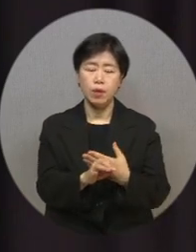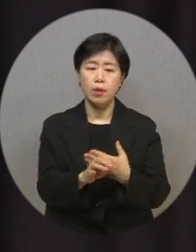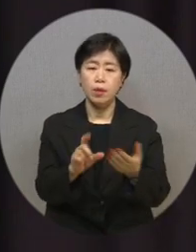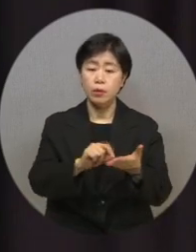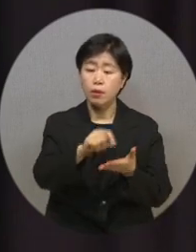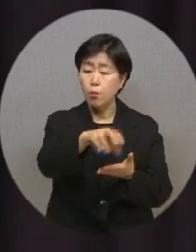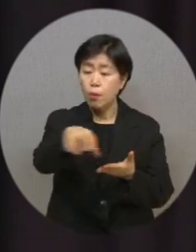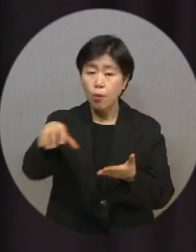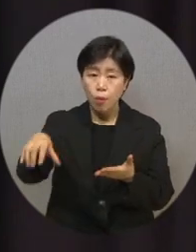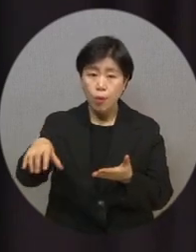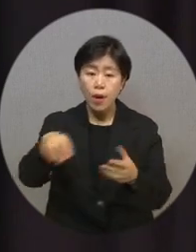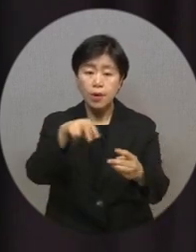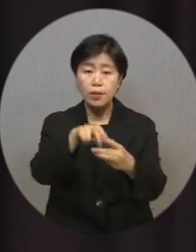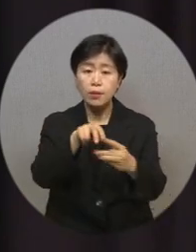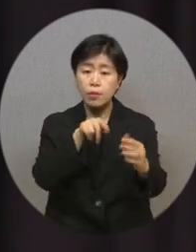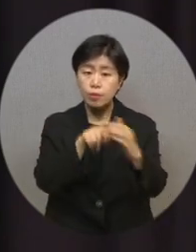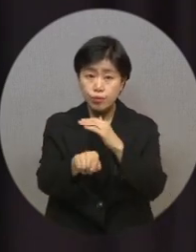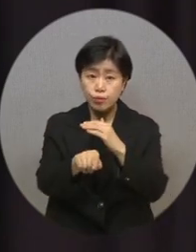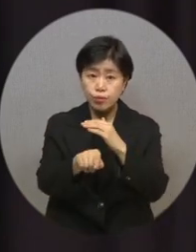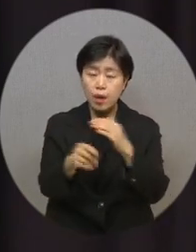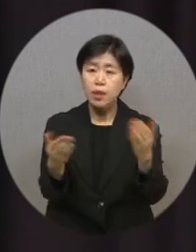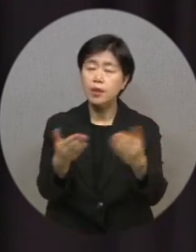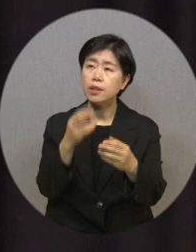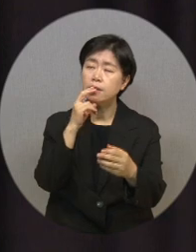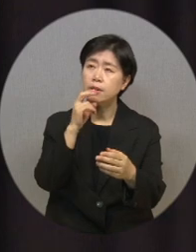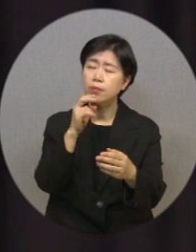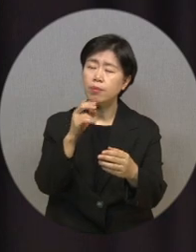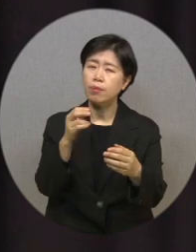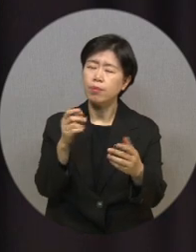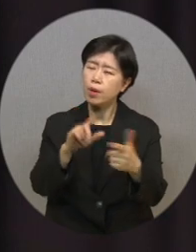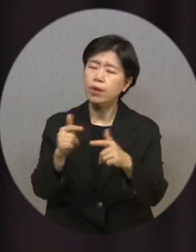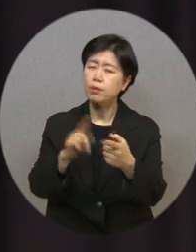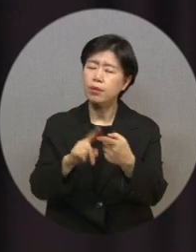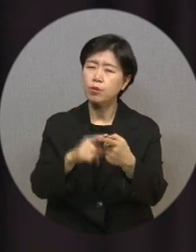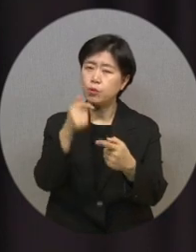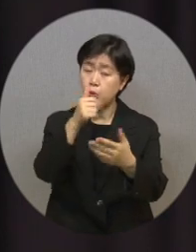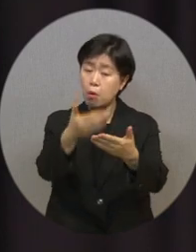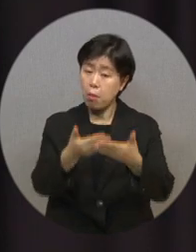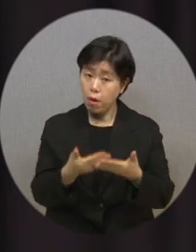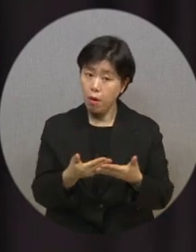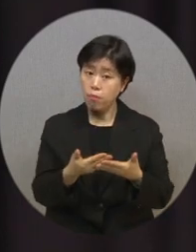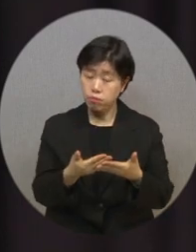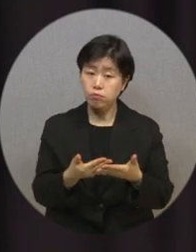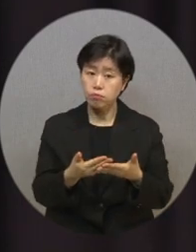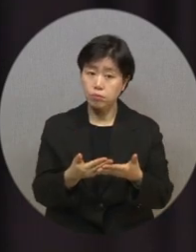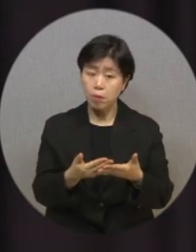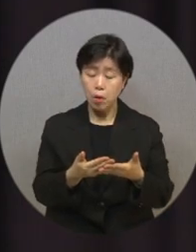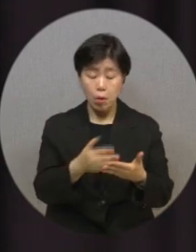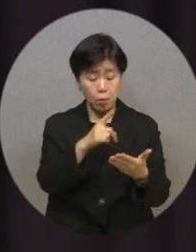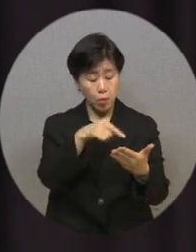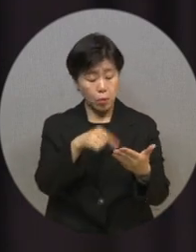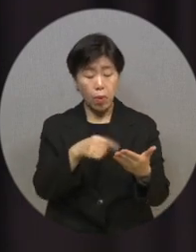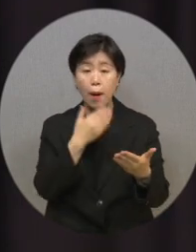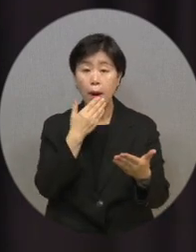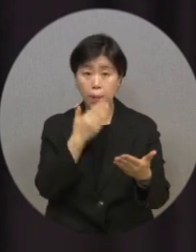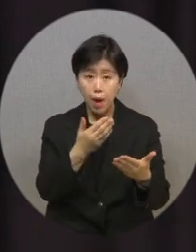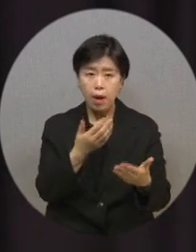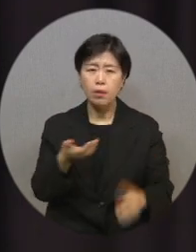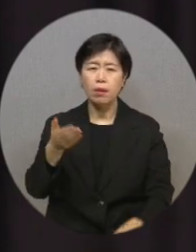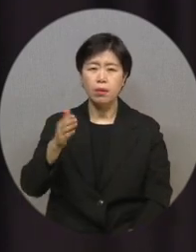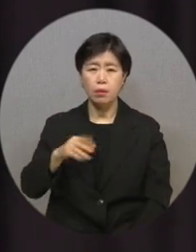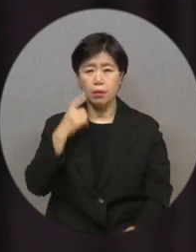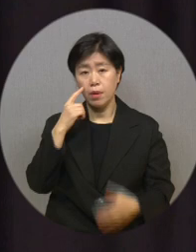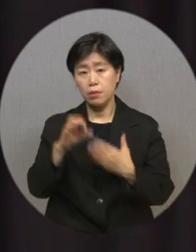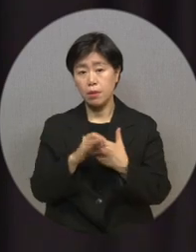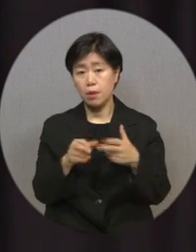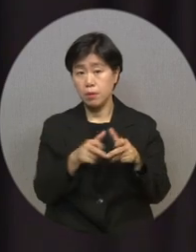하고 알선을 받아서 취업이 되면 되는데 아직까지 이제 아 조금 더 어 내가 부족한 부분을 좀 더 학습을 하거나